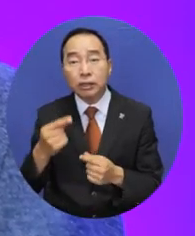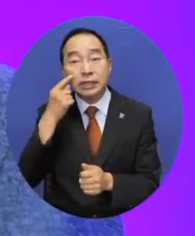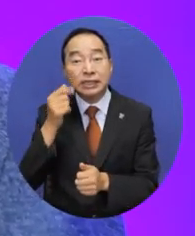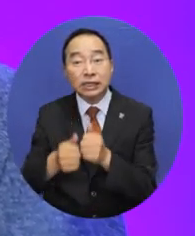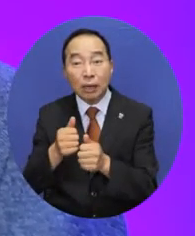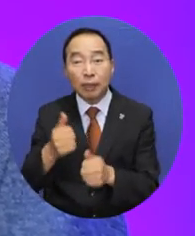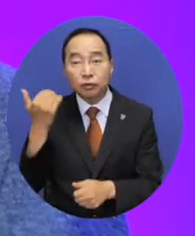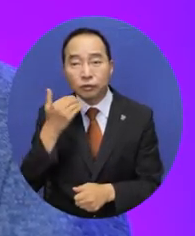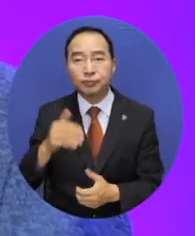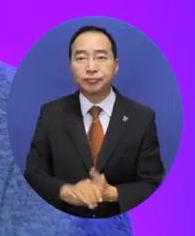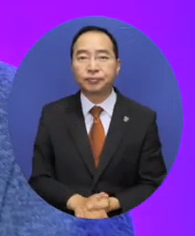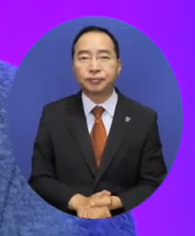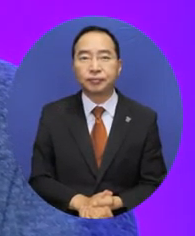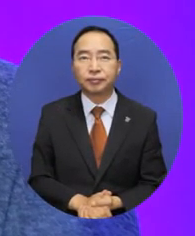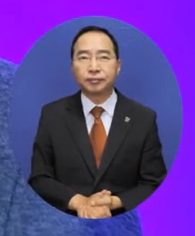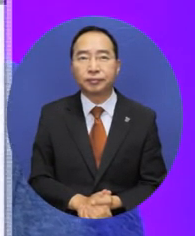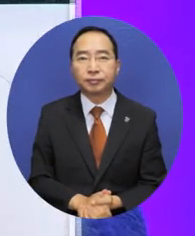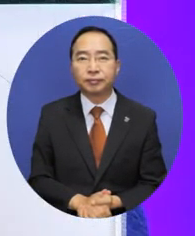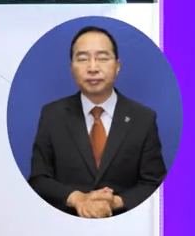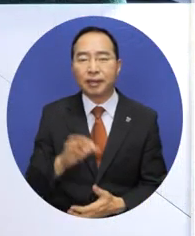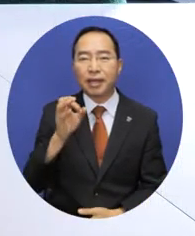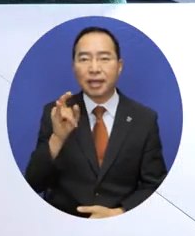제인 엘리엇입니다.